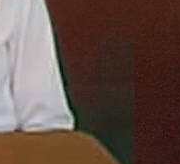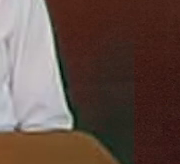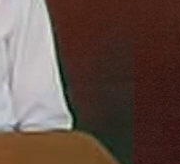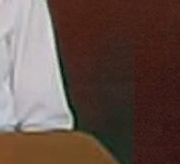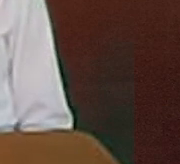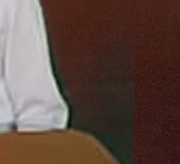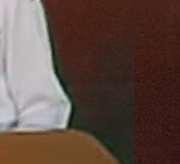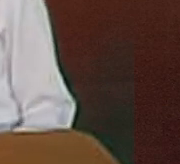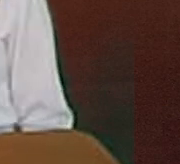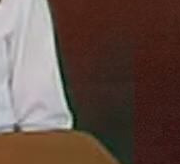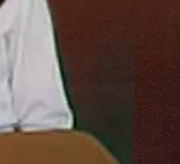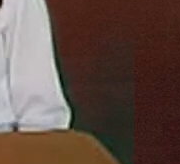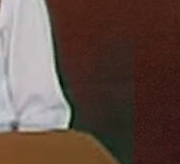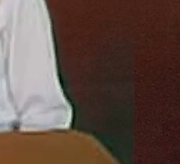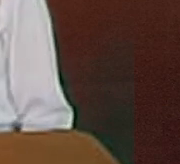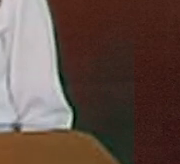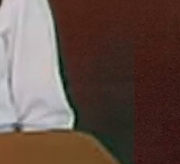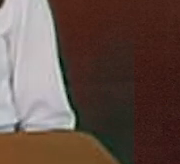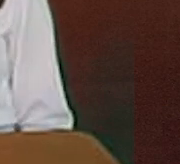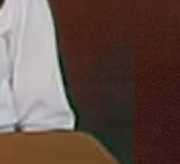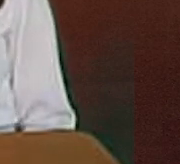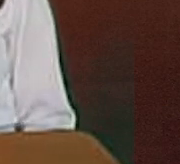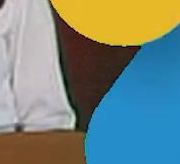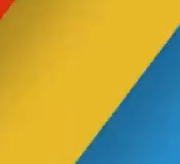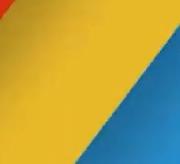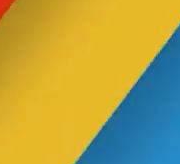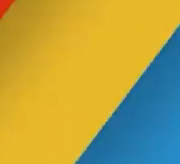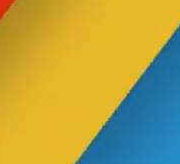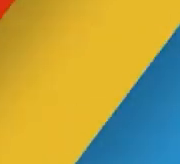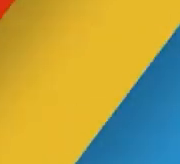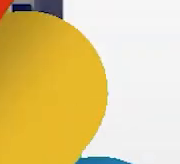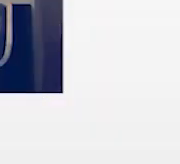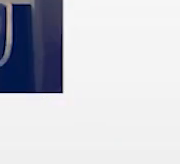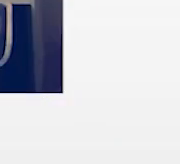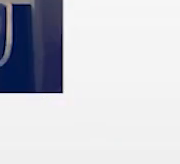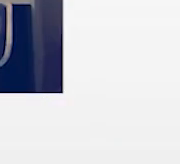Fernandino Teens? Let's watch and learn!